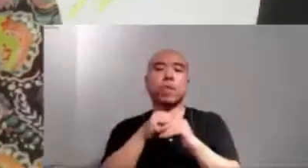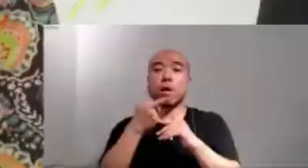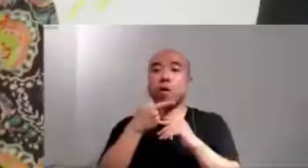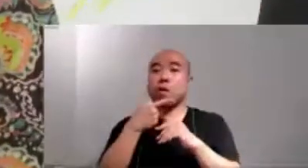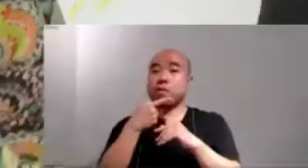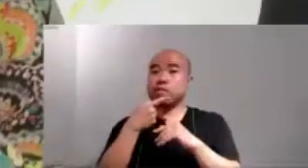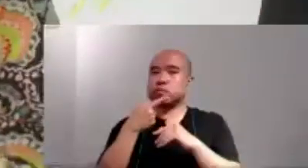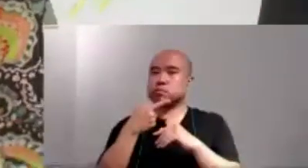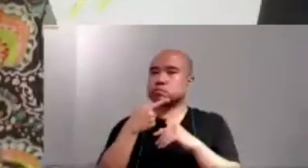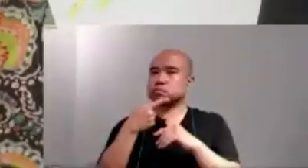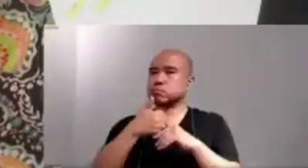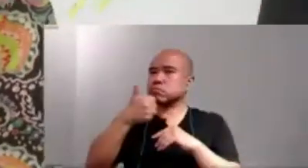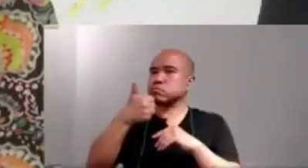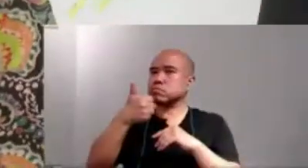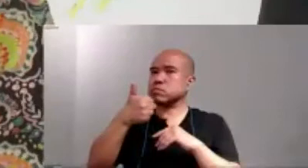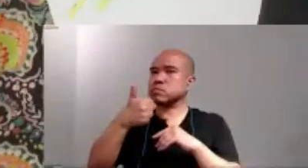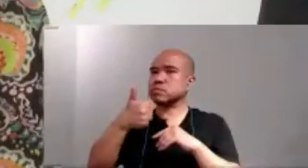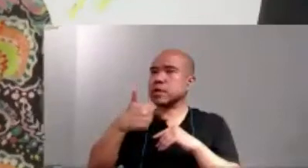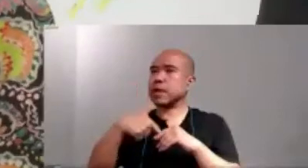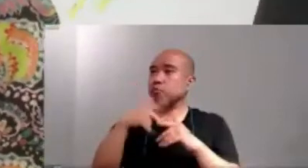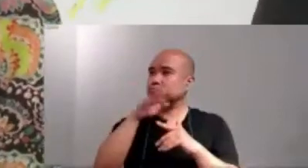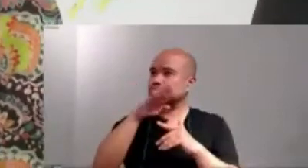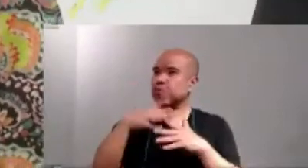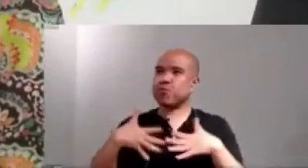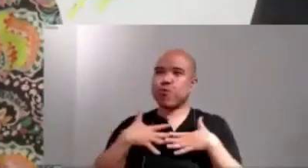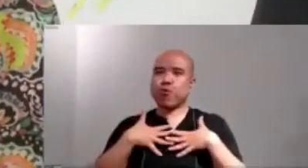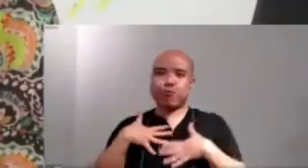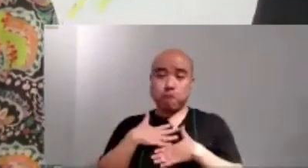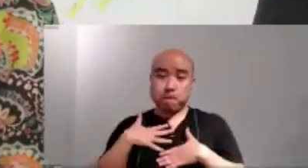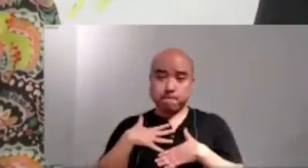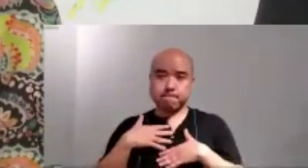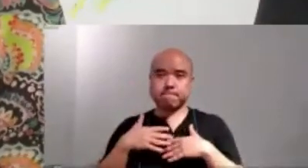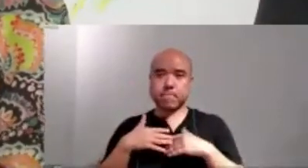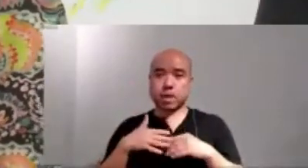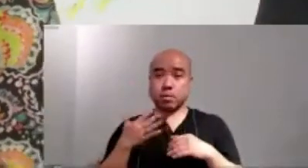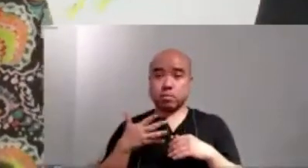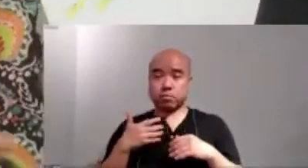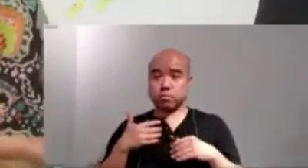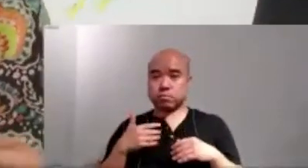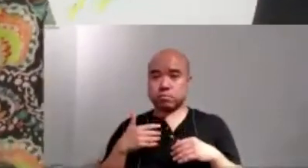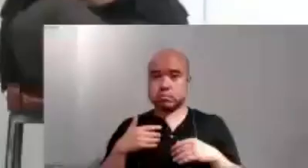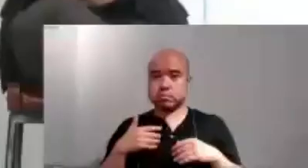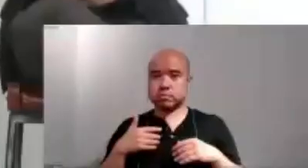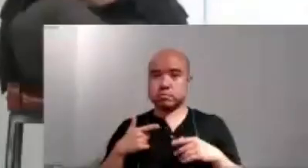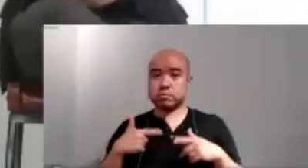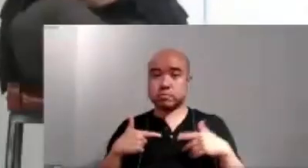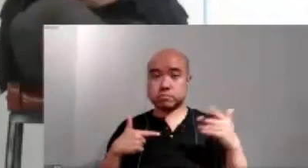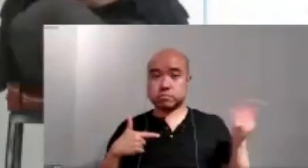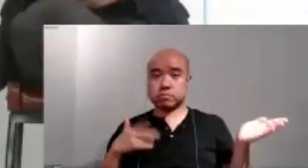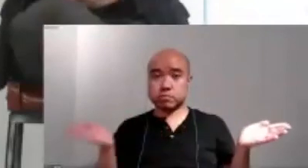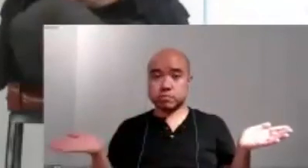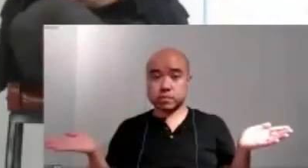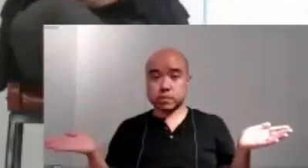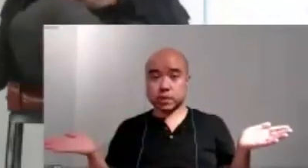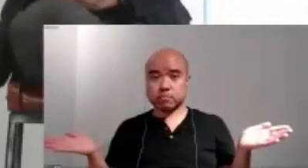环节，我一直坐在这里看，哇，我都很 enjoy 又很感动。那个闭幕环节其实就在我身边这两位俊男，他们